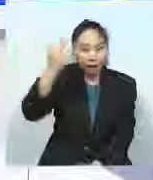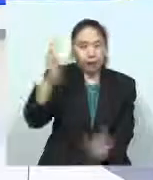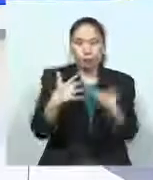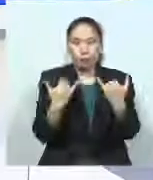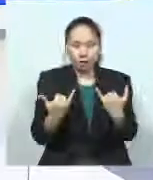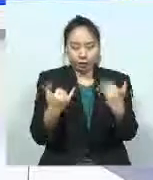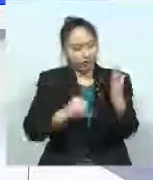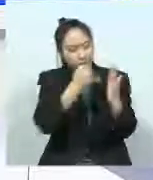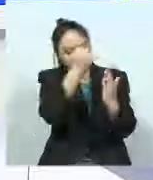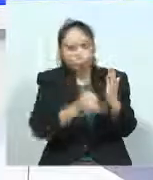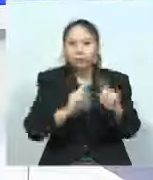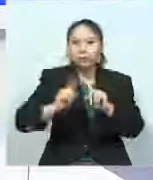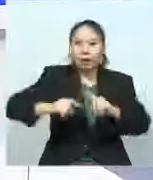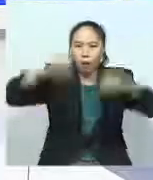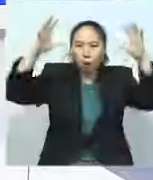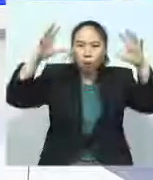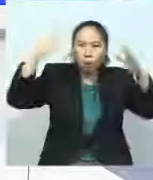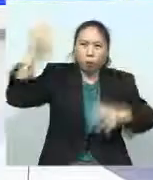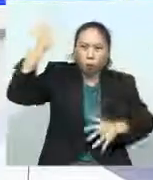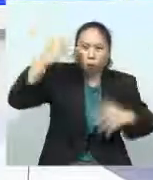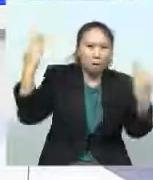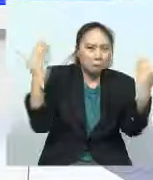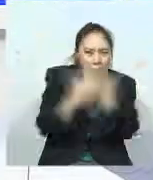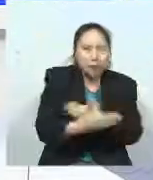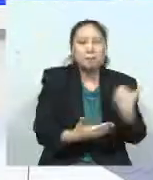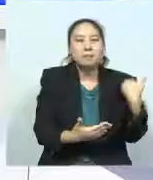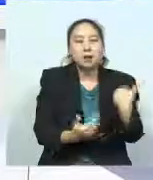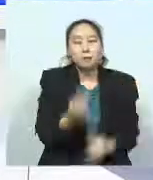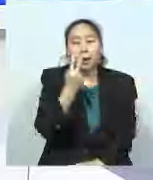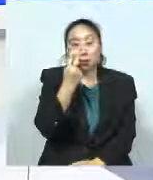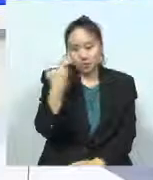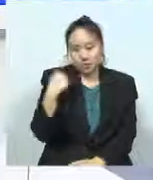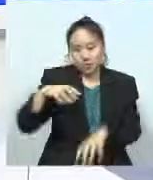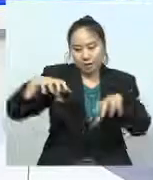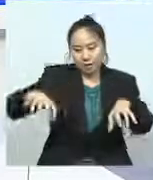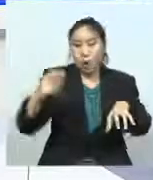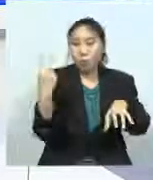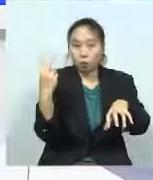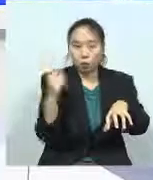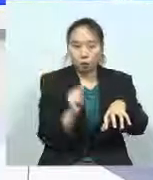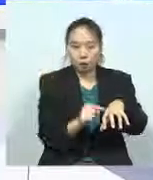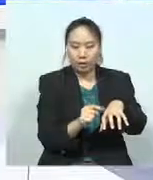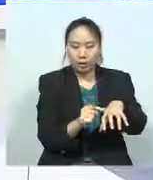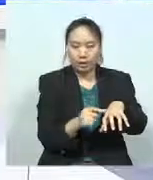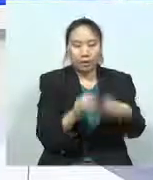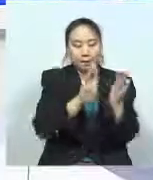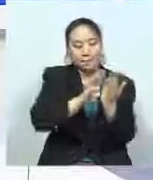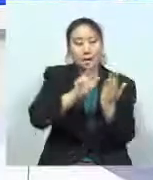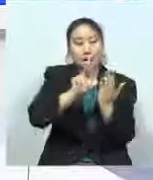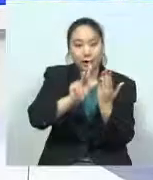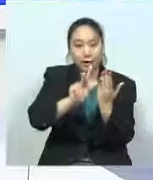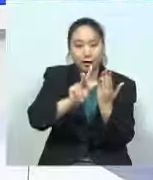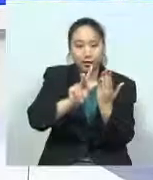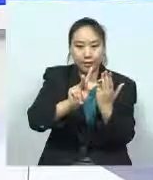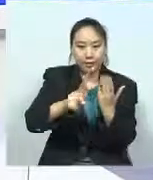นะคะตอนนี้หลายพื้นที่เนี่ยอากาศแปรปรวนนะคะ1จุดที่จะพาไปดูเนี่ยวันนี้มีมาฝาก2ที่นะคะอย่างที่บึงกาฬเข